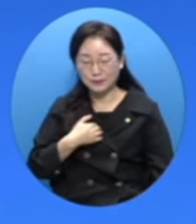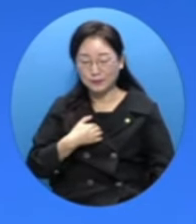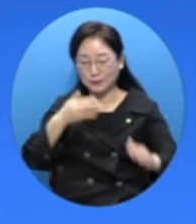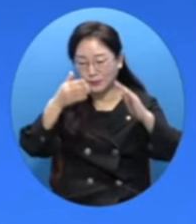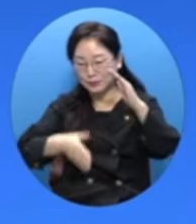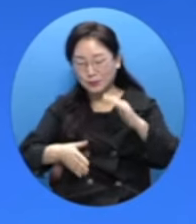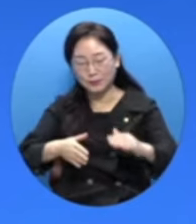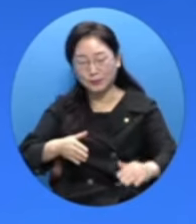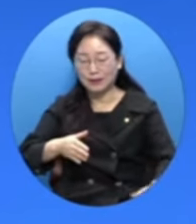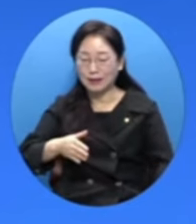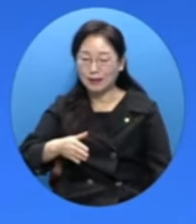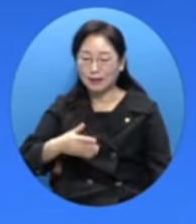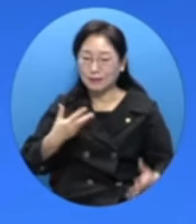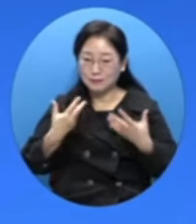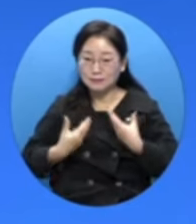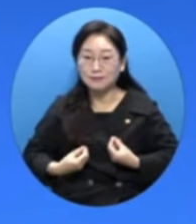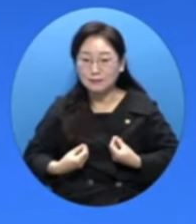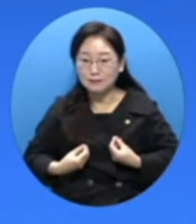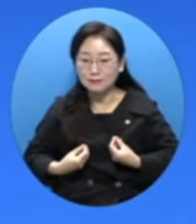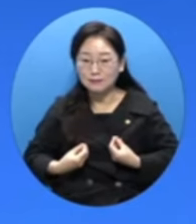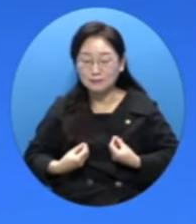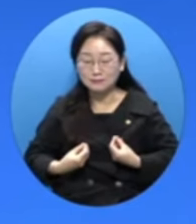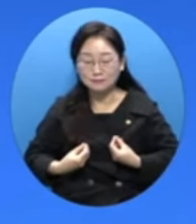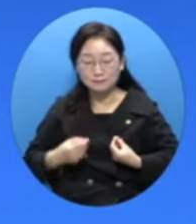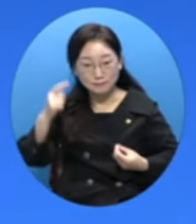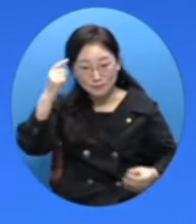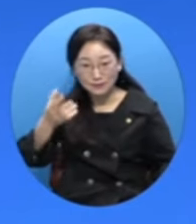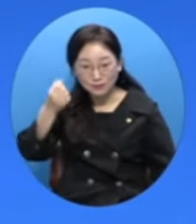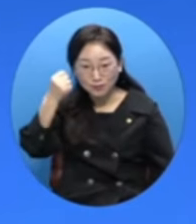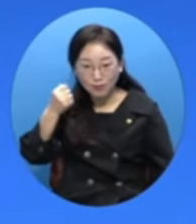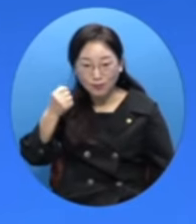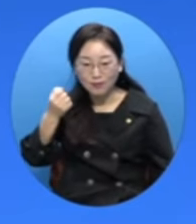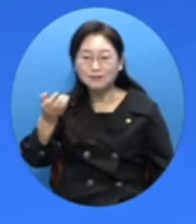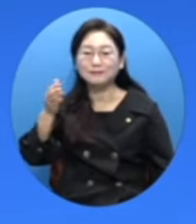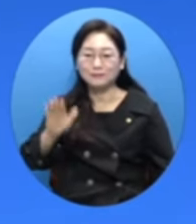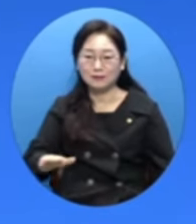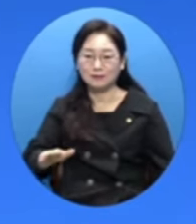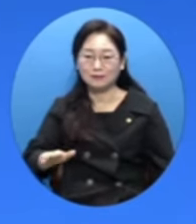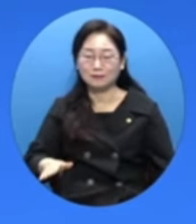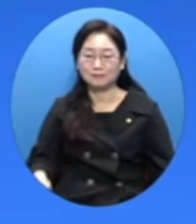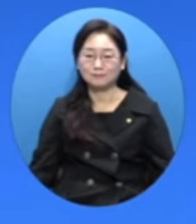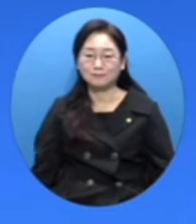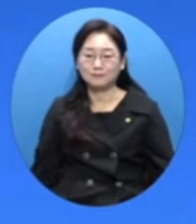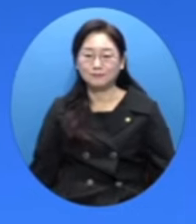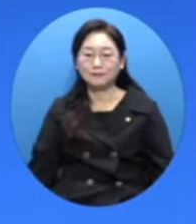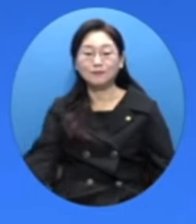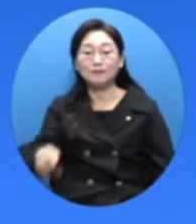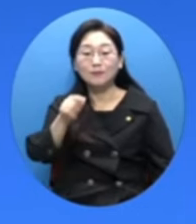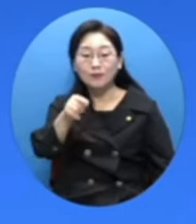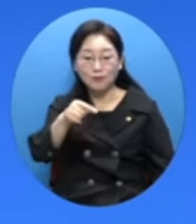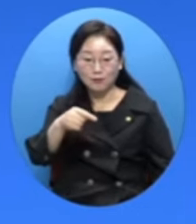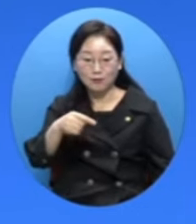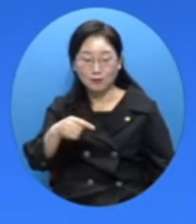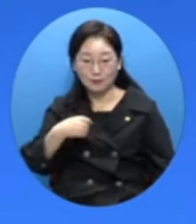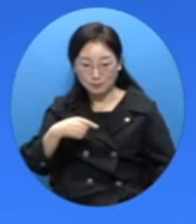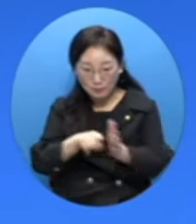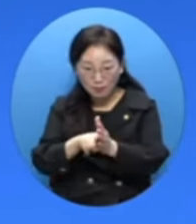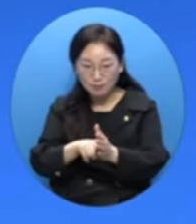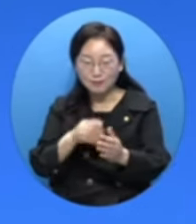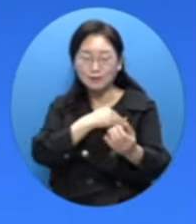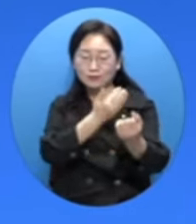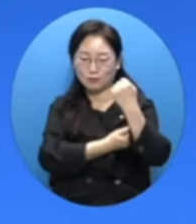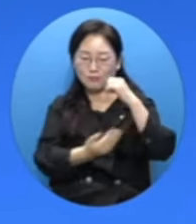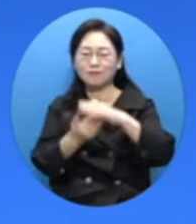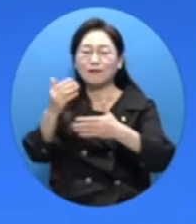그런 절망에 사로잡히는지 모르지만 내가 믿는 하나님 나는 전능한 하나님이라.